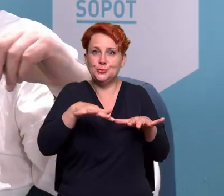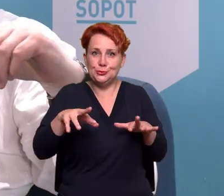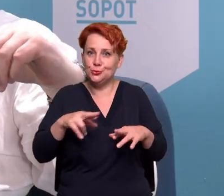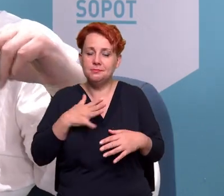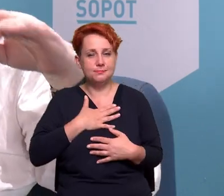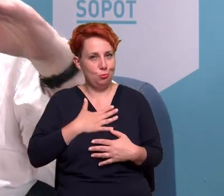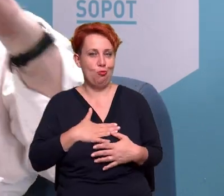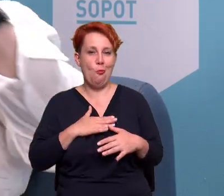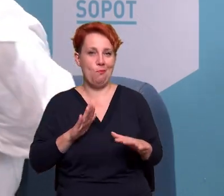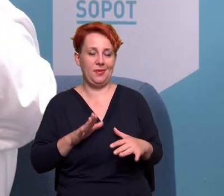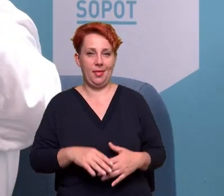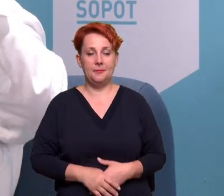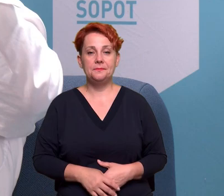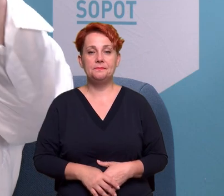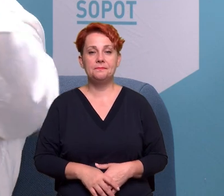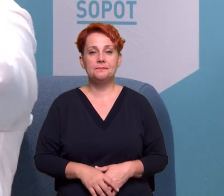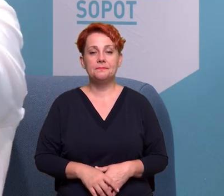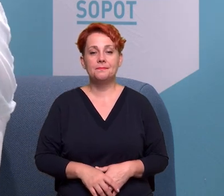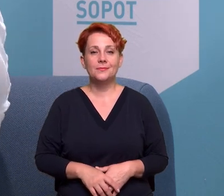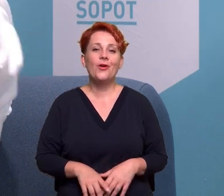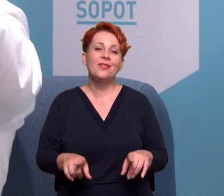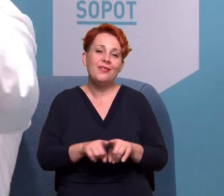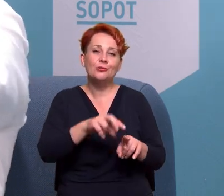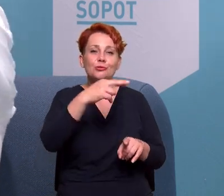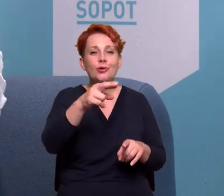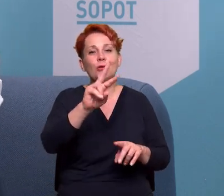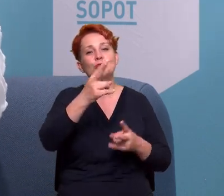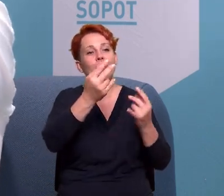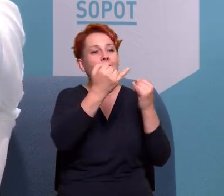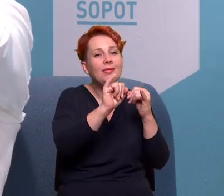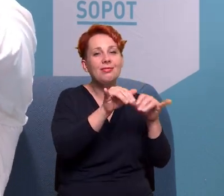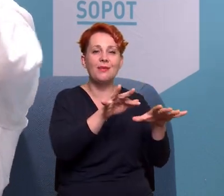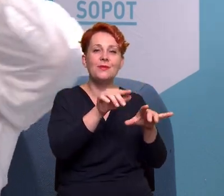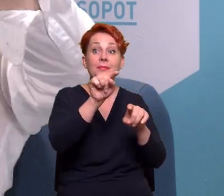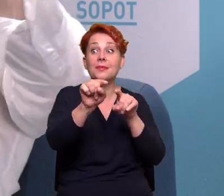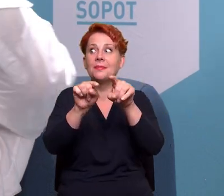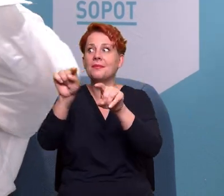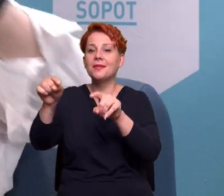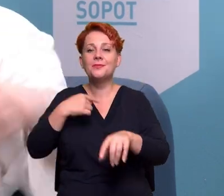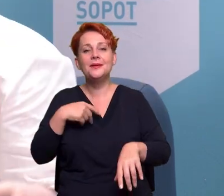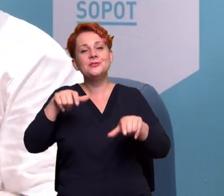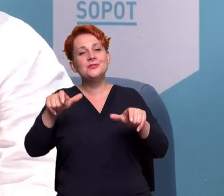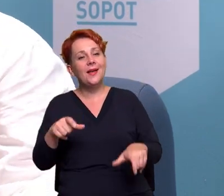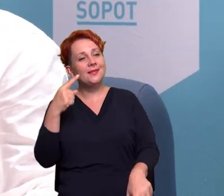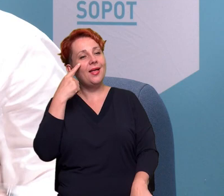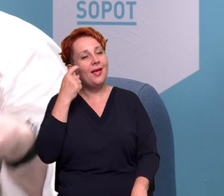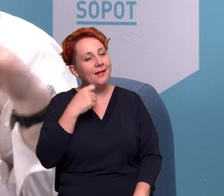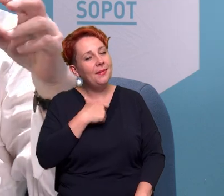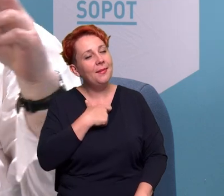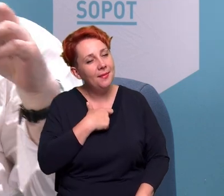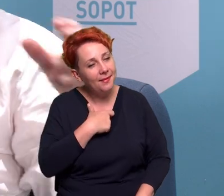rzeczy. I to właśnie takich pochodzących z różnych źródeł. Tak, żeby oko mogło się zaczepić